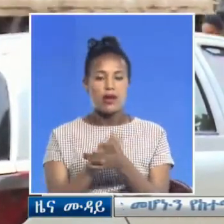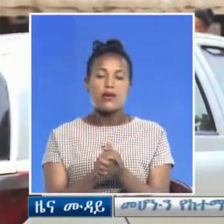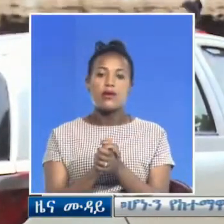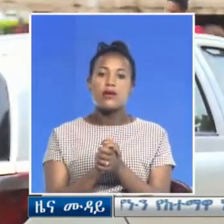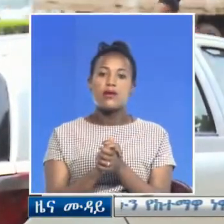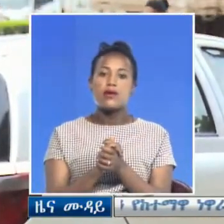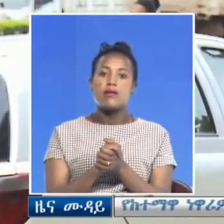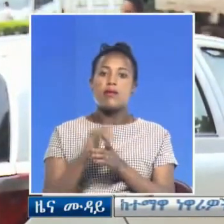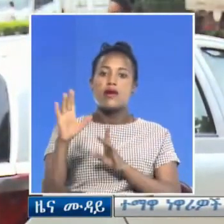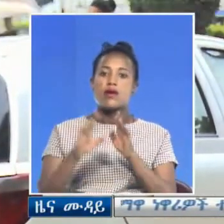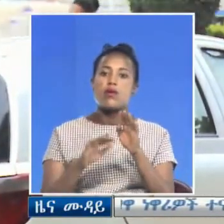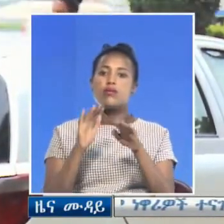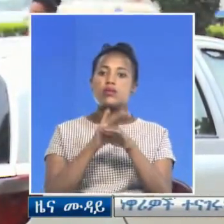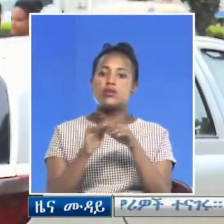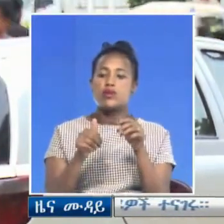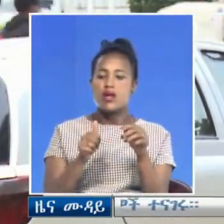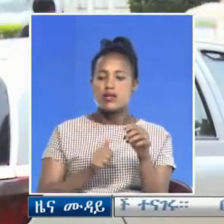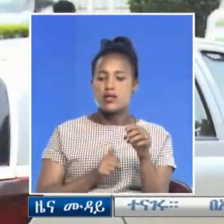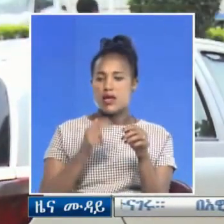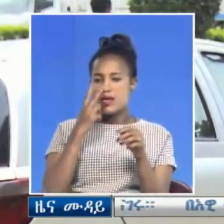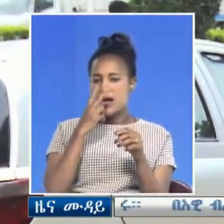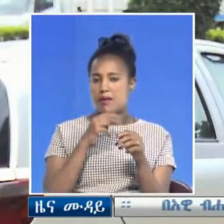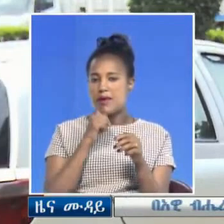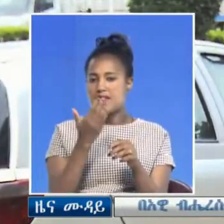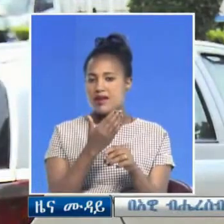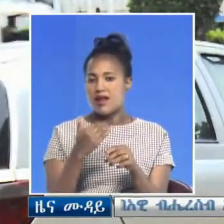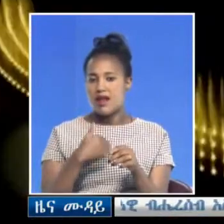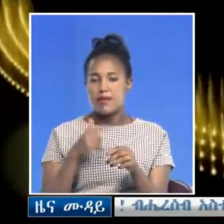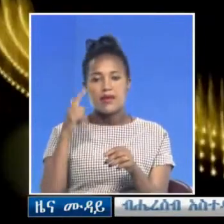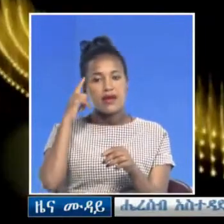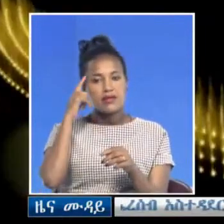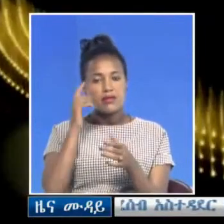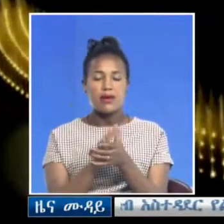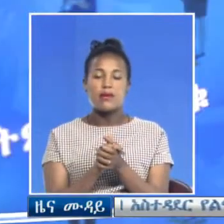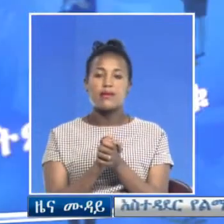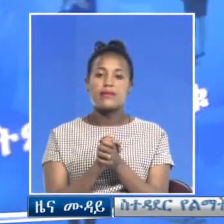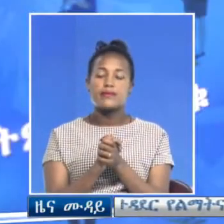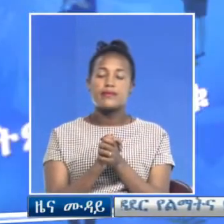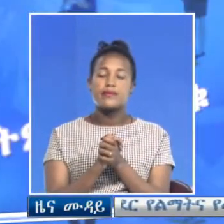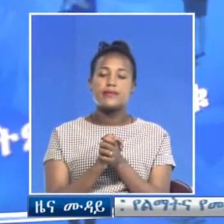እና ነገሮችን እንደራሴ ያለማየት ነገር አለ ብዬ ነው ማስበው።